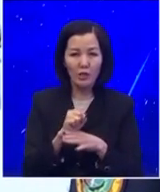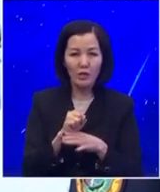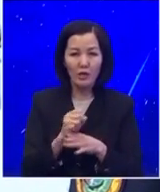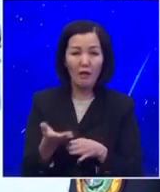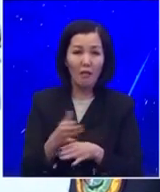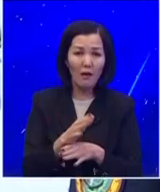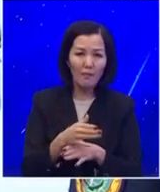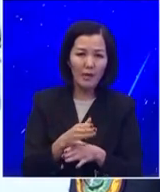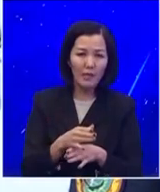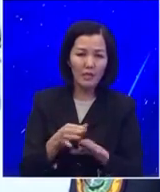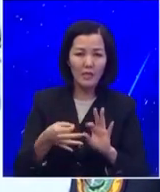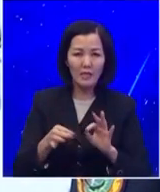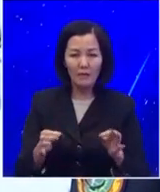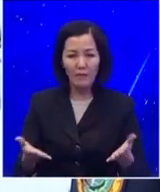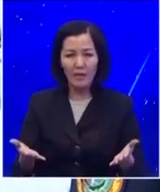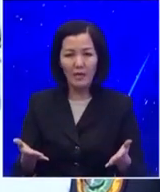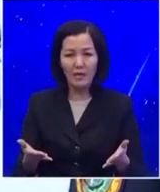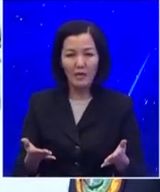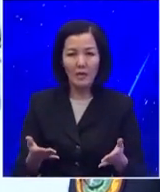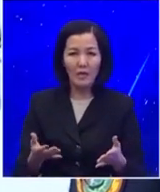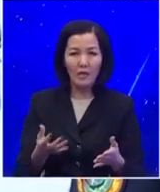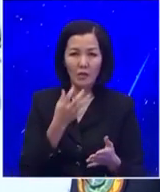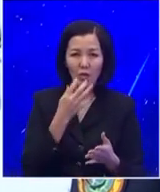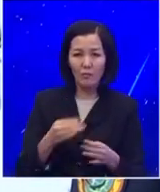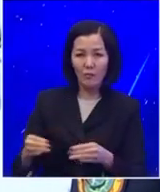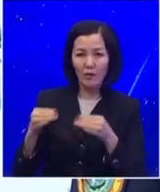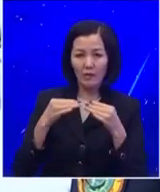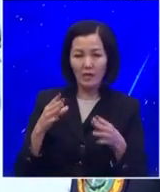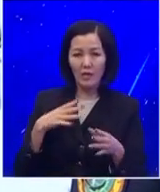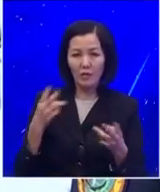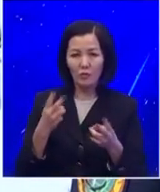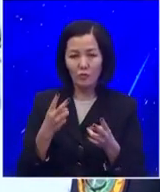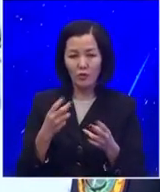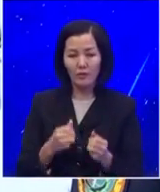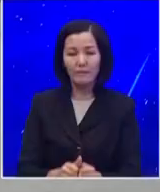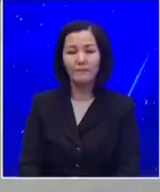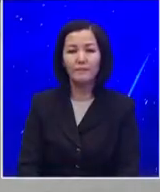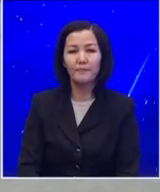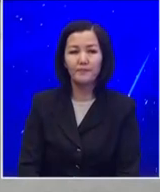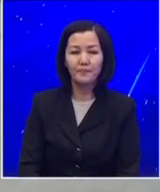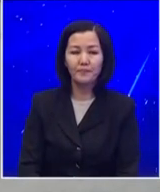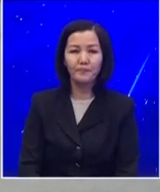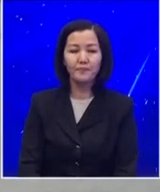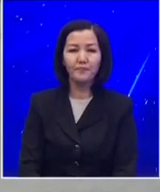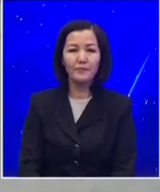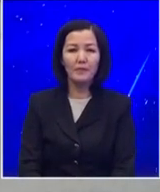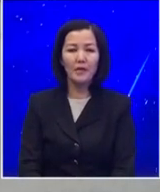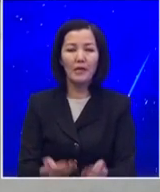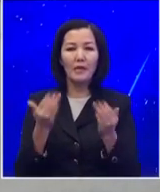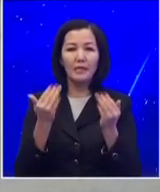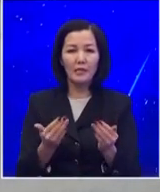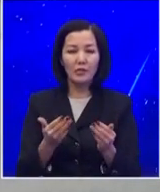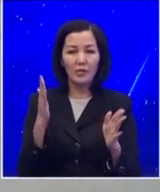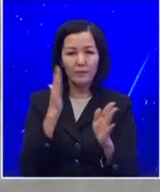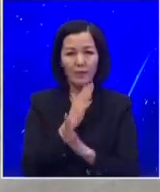лопаты, цепей, тросов и элементарных вещей для обогрева. Да, то есть. Не обнадеживают и данные синоптиков.